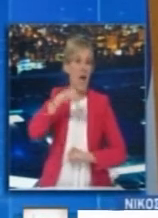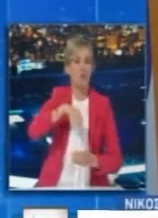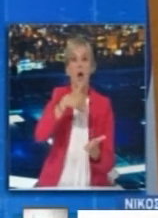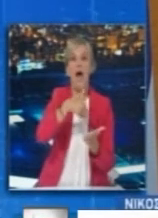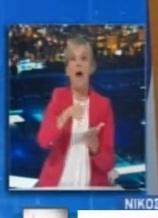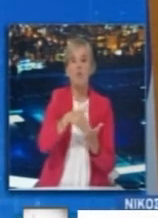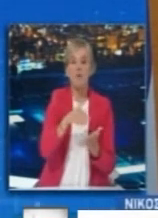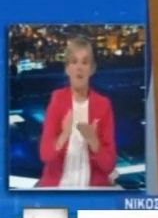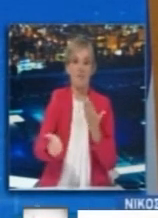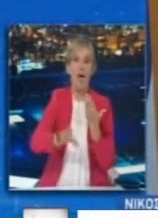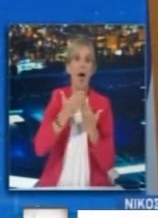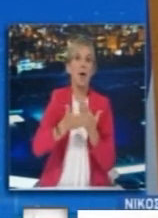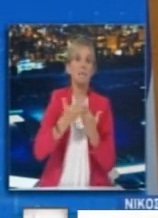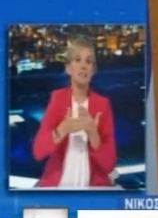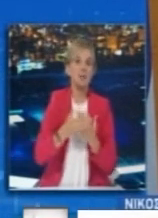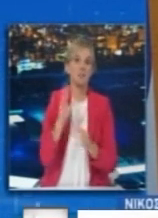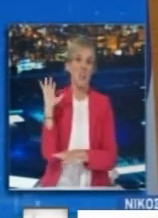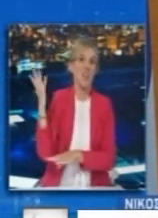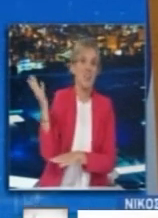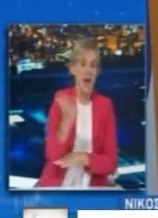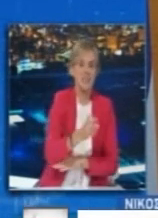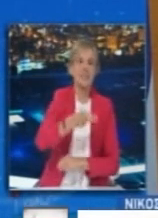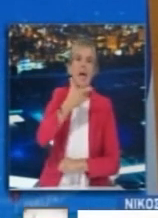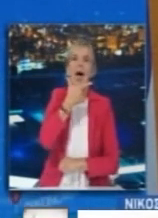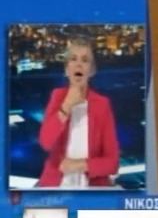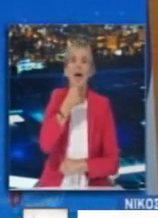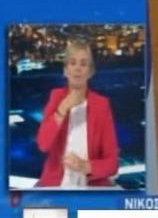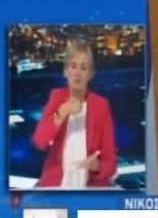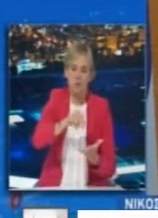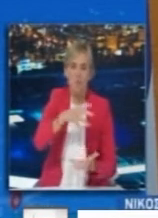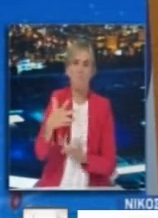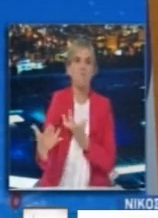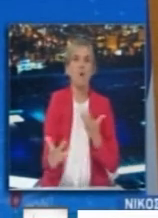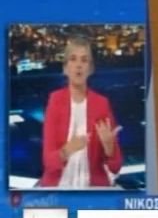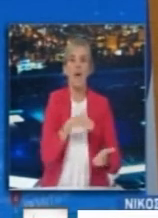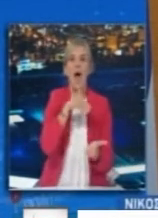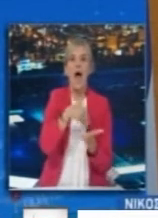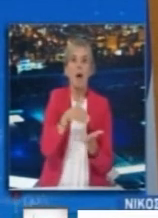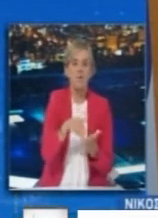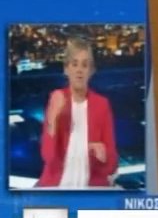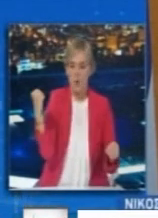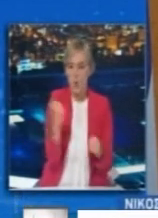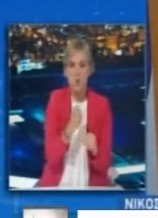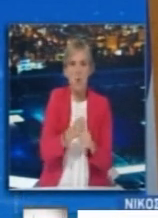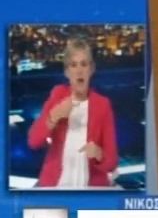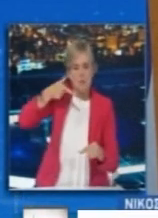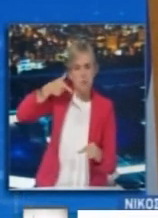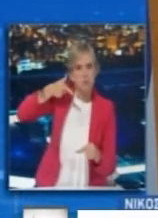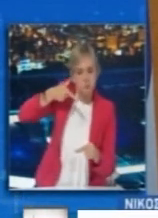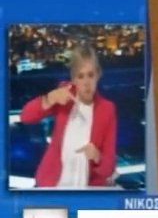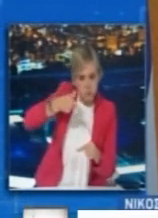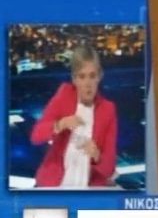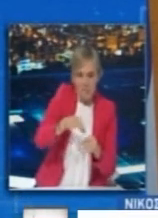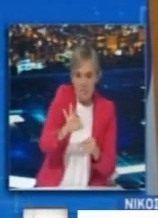επαναλαμβάνω. Πάρα πολύ ψηλός κίνδυνος πυρκαγιάς τις επόμενες ημέρες. Αποφεύγουμε οποιαδήποτε εργασία που μπορεί